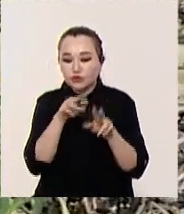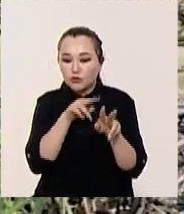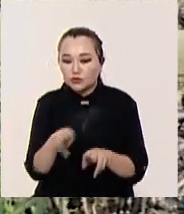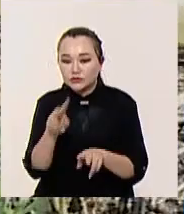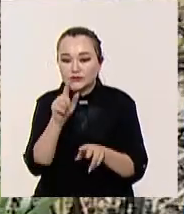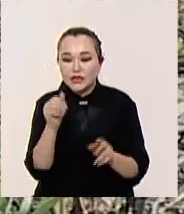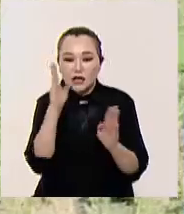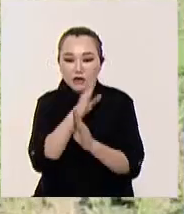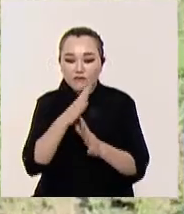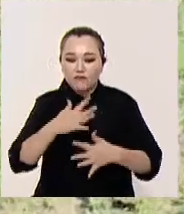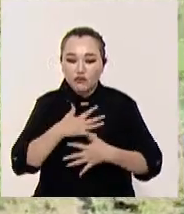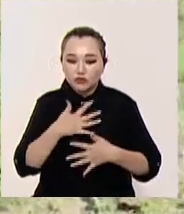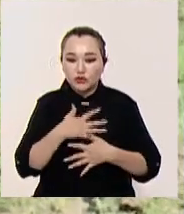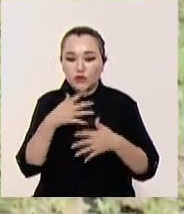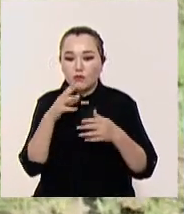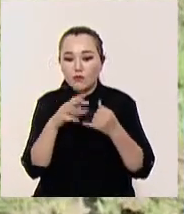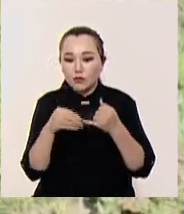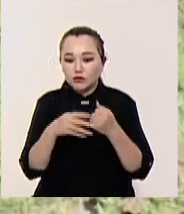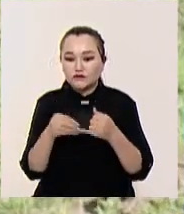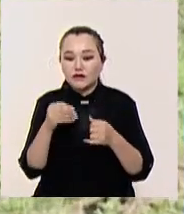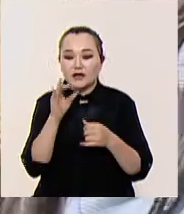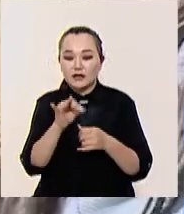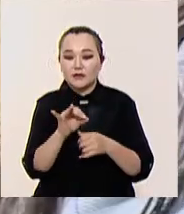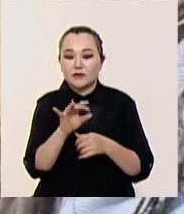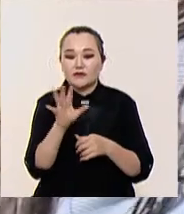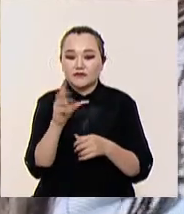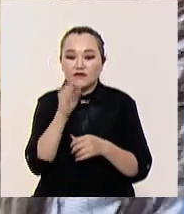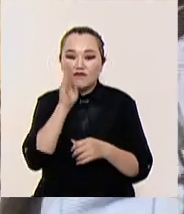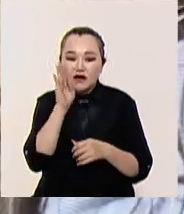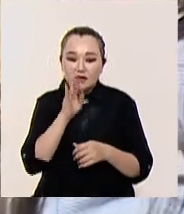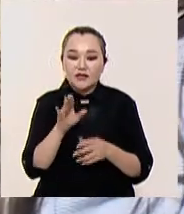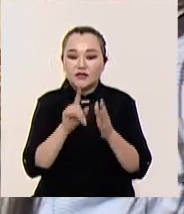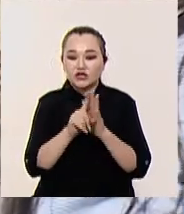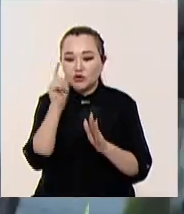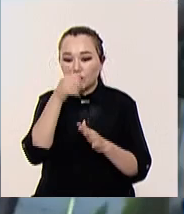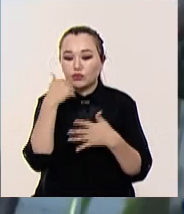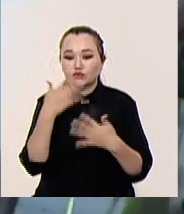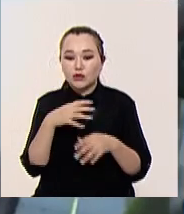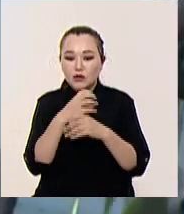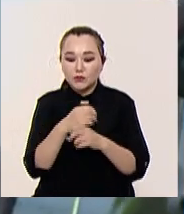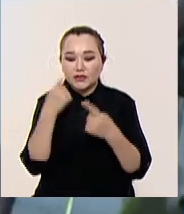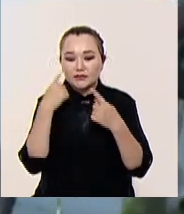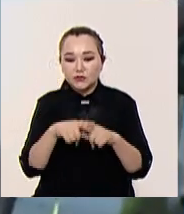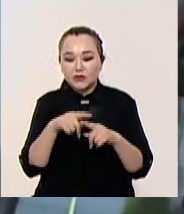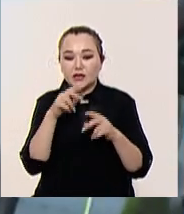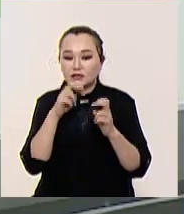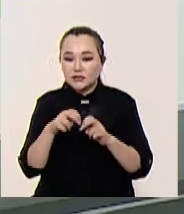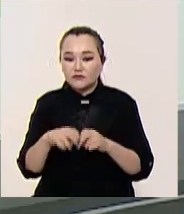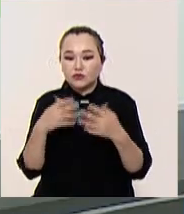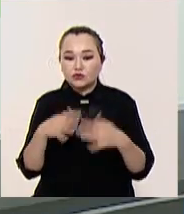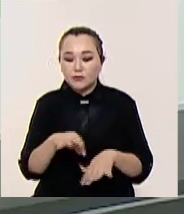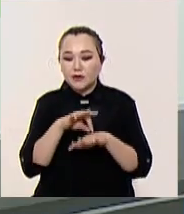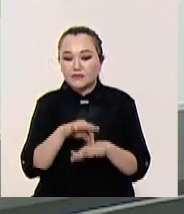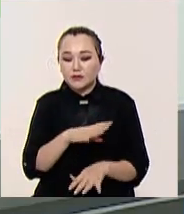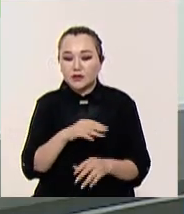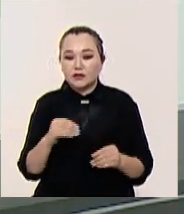состоянием атмосферного воздуха, почвы, подземных и поверхностных вод. С начала года уже проведены лабораторно-инструментальные исследования.